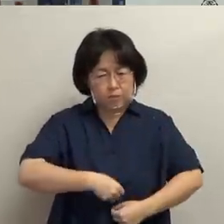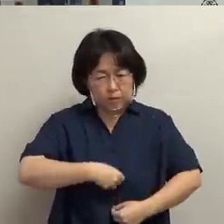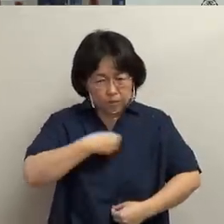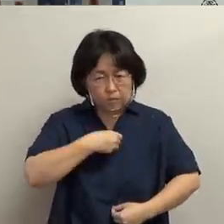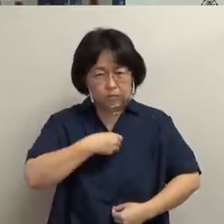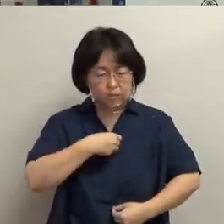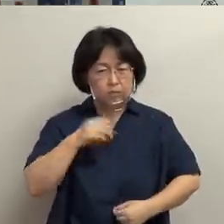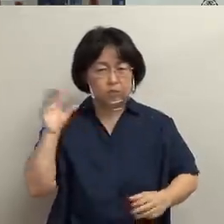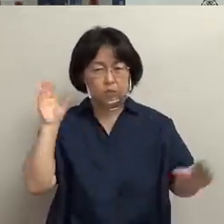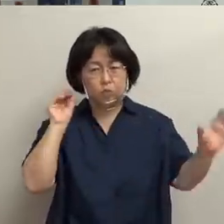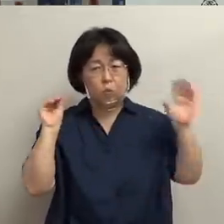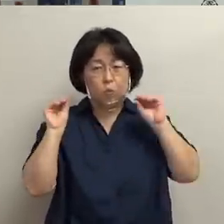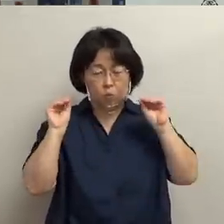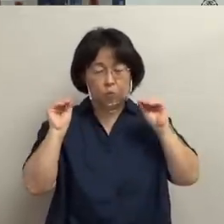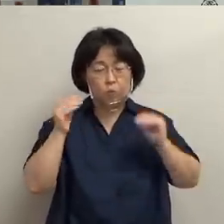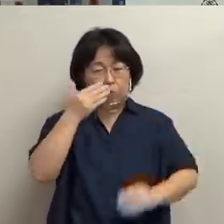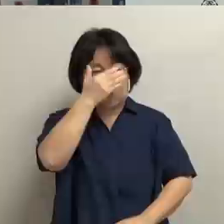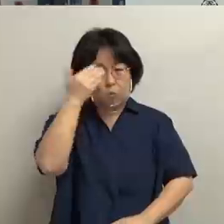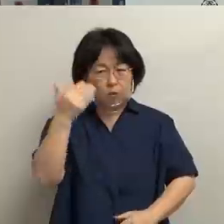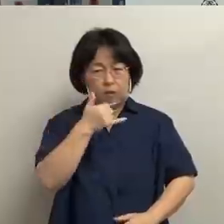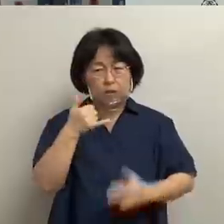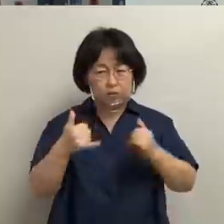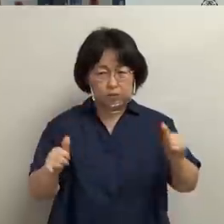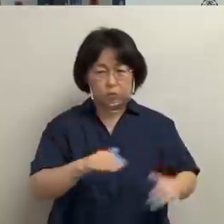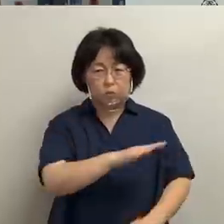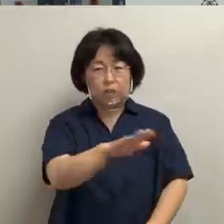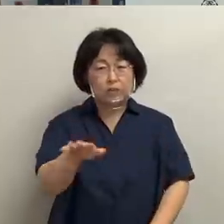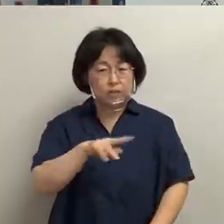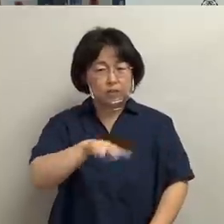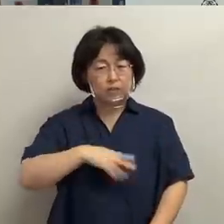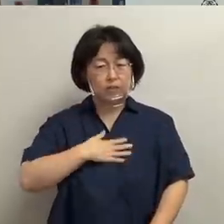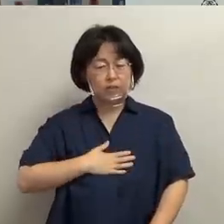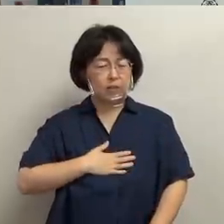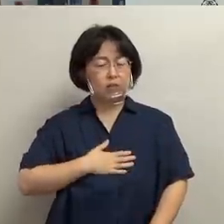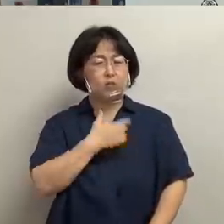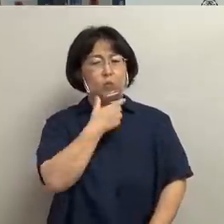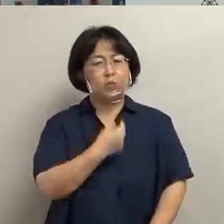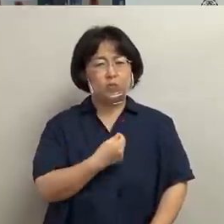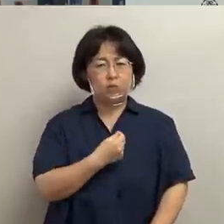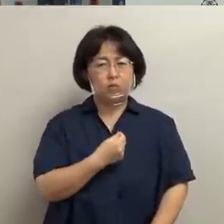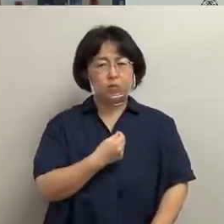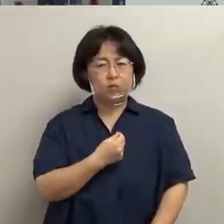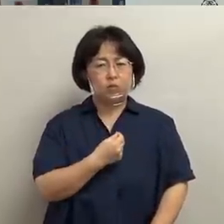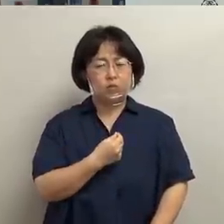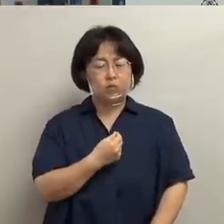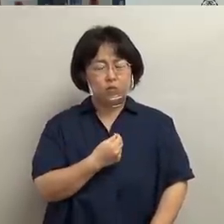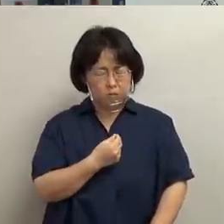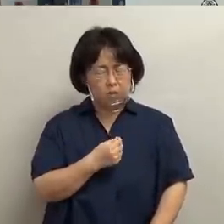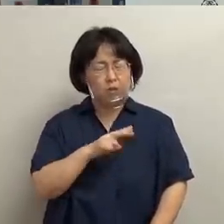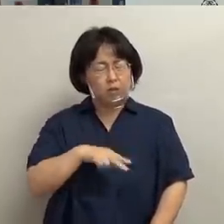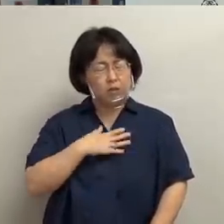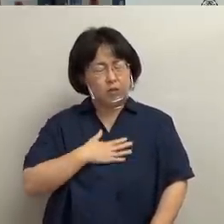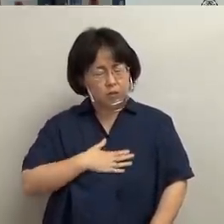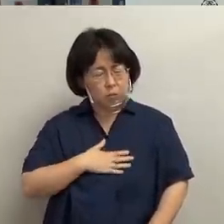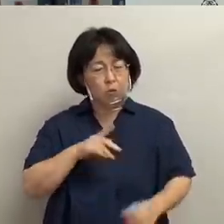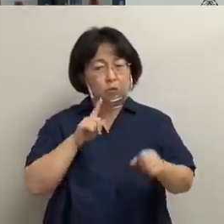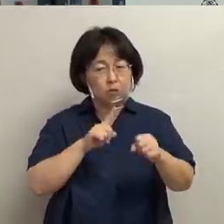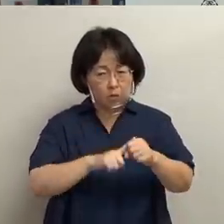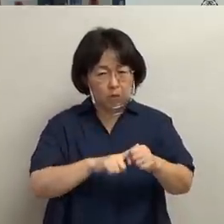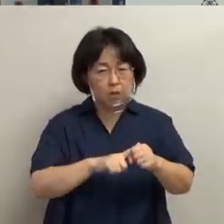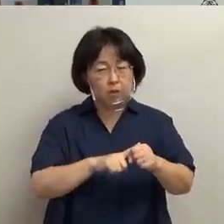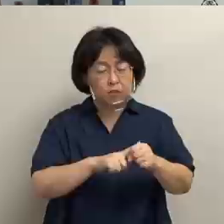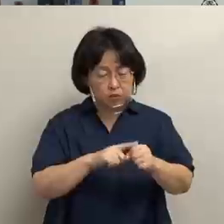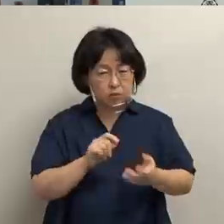を小物の方にあの理解していただきたいとでそのためにはこういう特典を踏まえた a